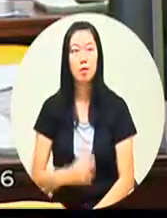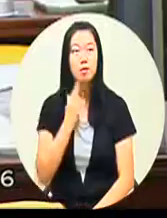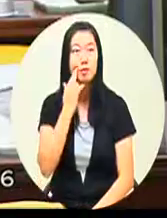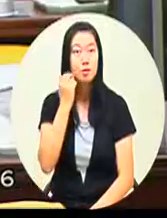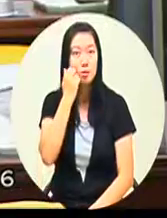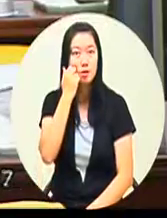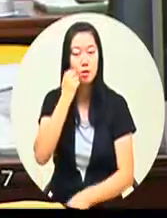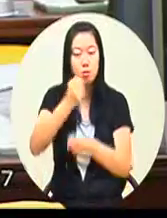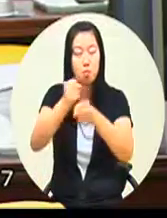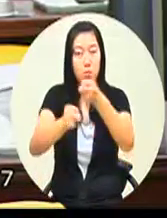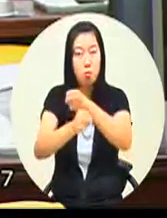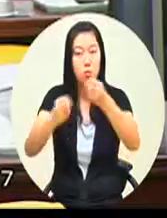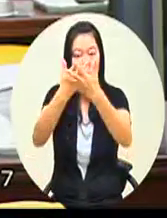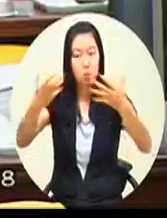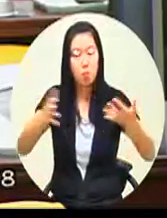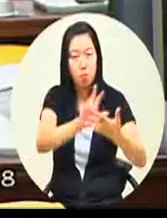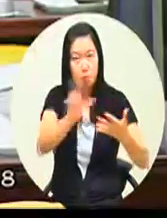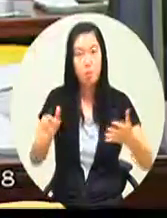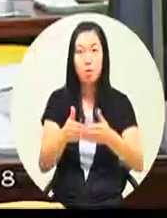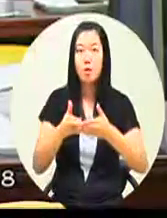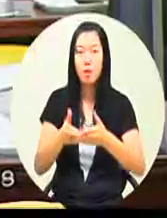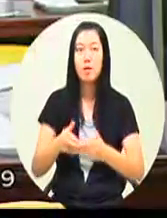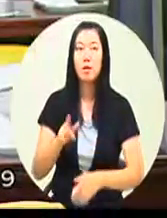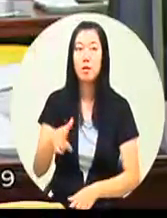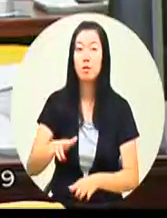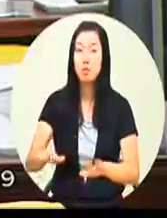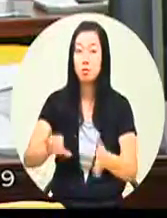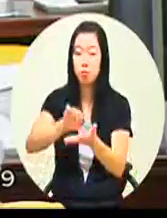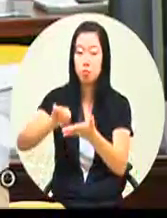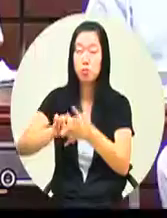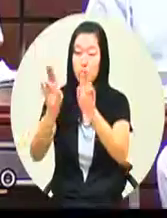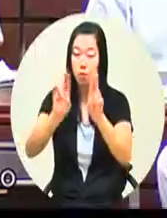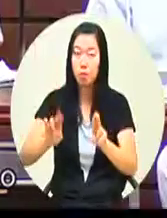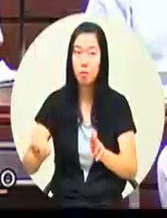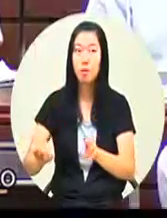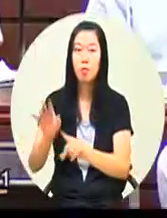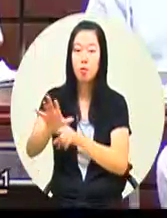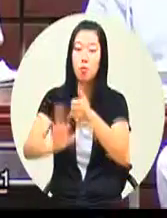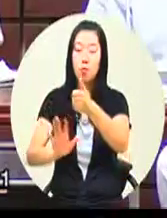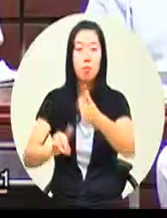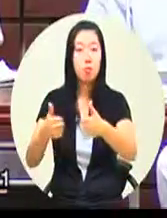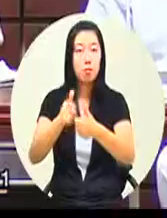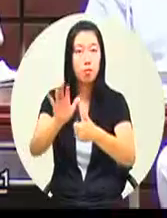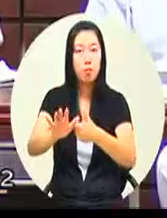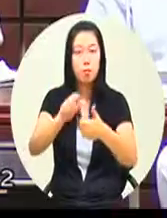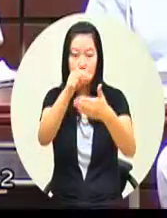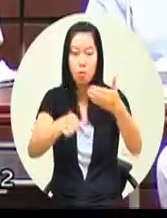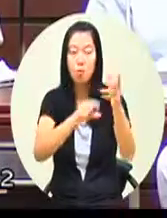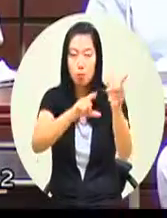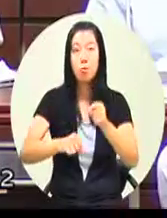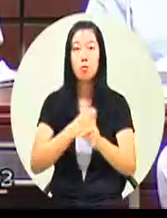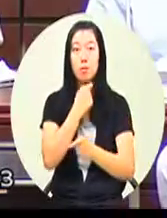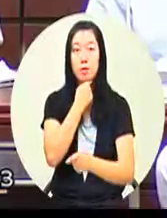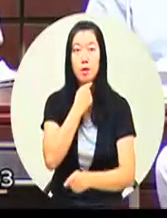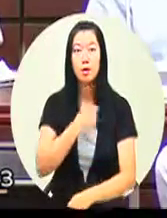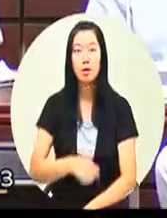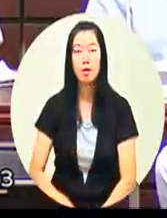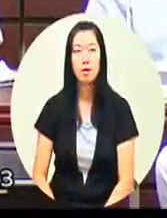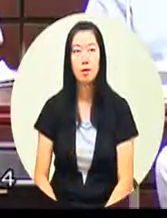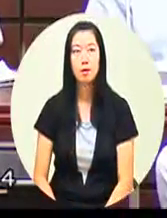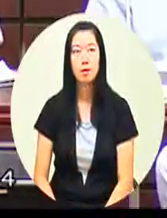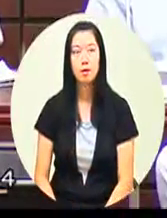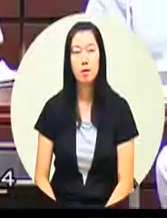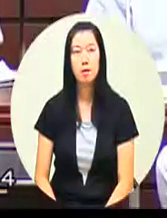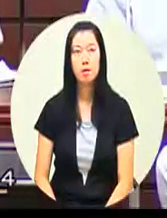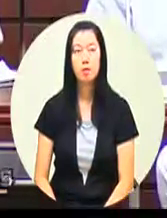啊。 因为种电的土地，农委会它有规范呐，农委它是有规范的，所以说地哦，它